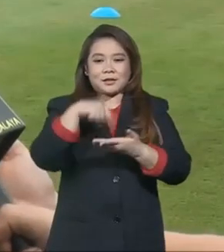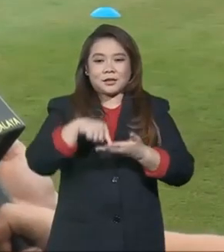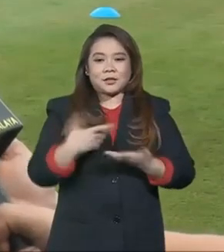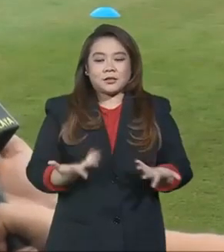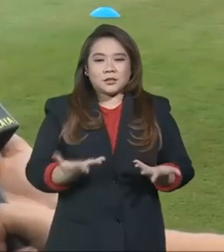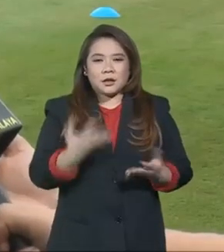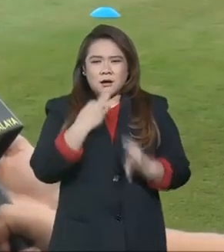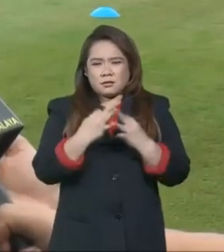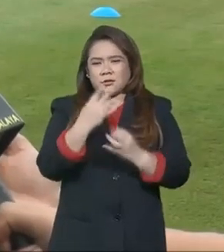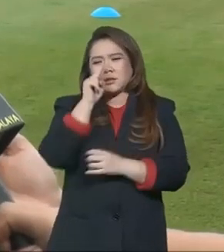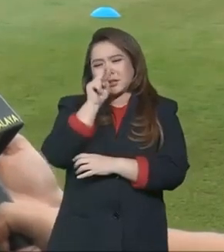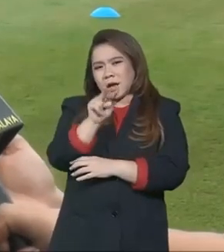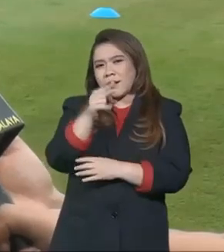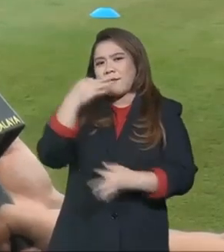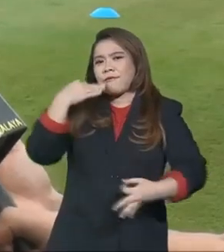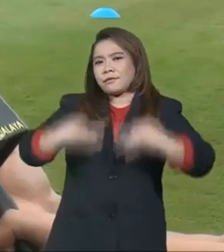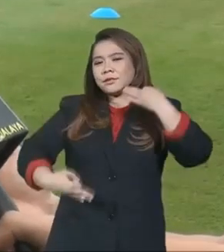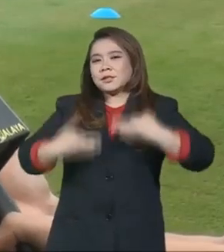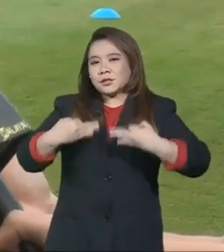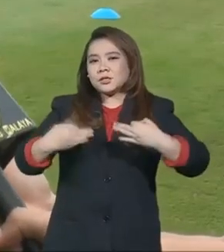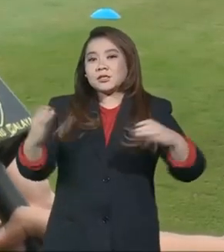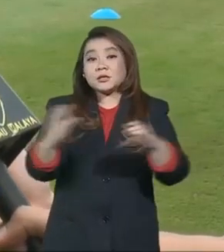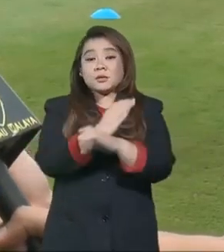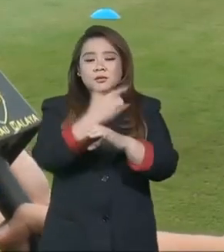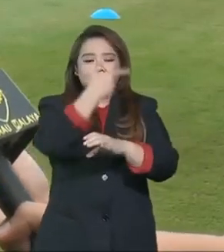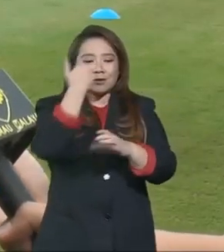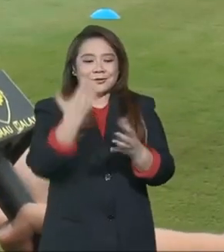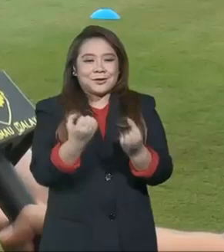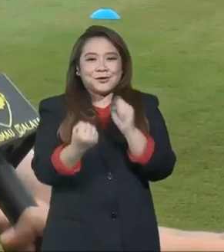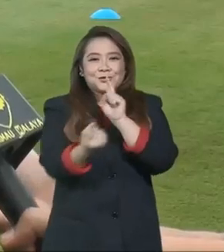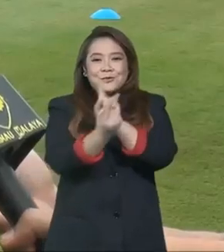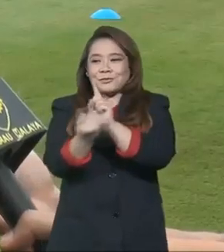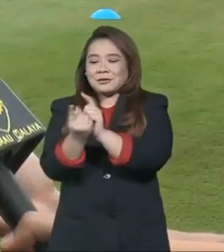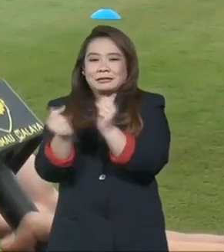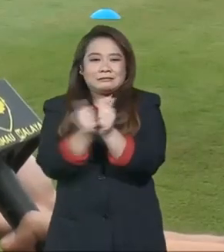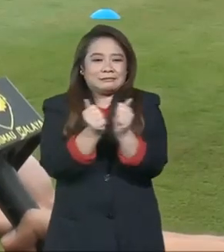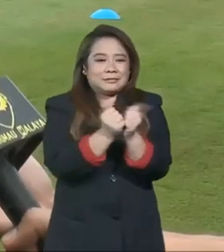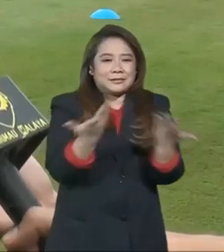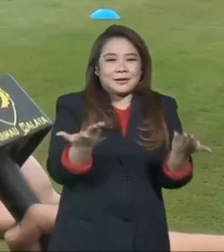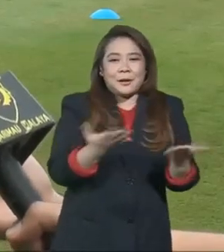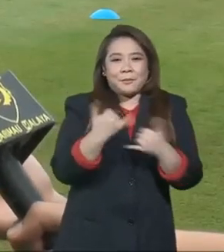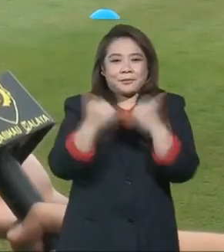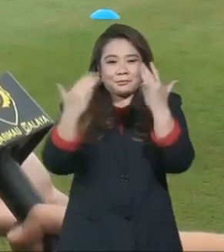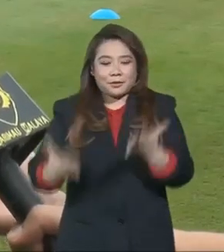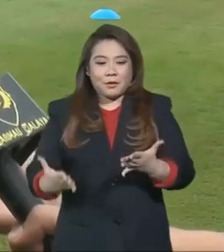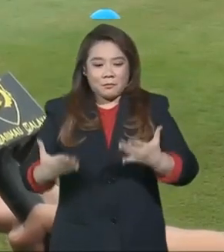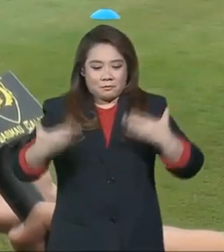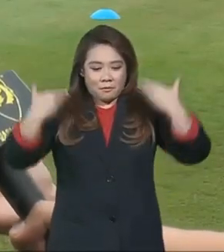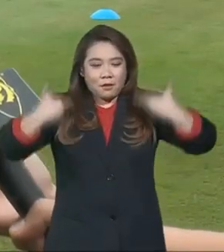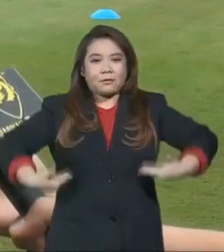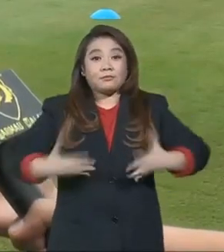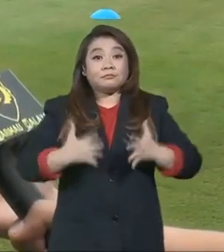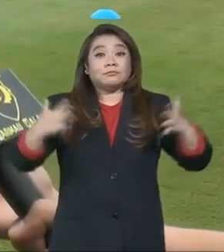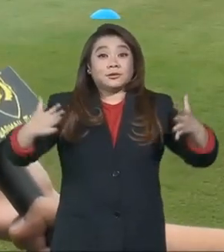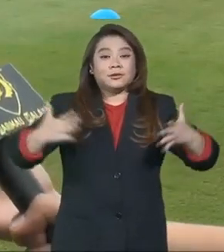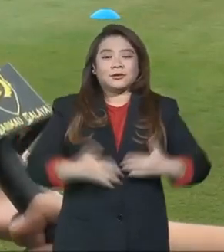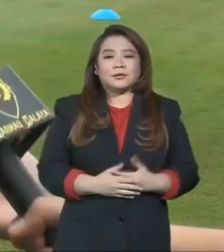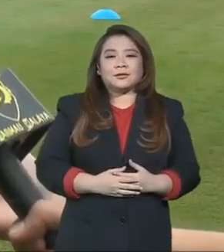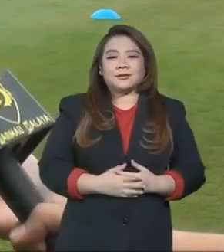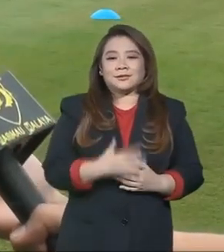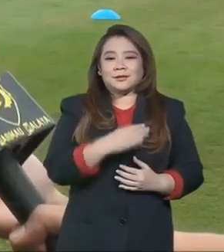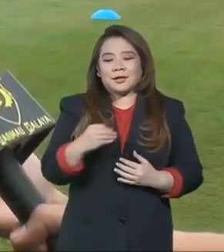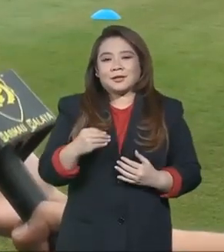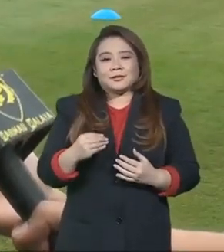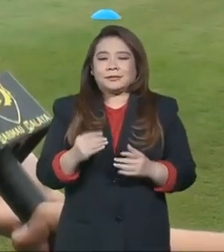dari fizikal tu mungkin cabaran lah sebab nak jumpa dengan player-player yang badan fizikal yang besar. Mungkin itu tak